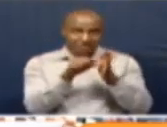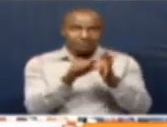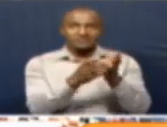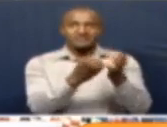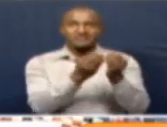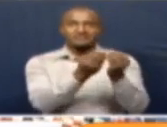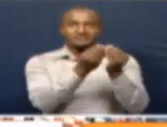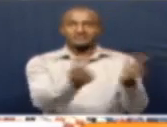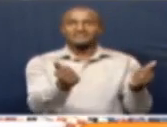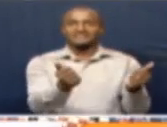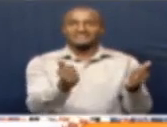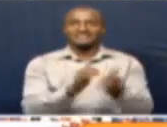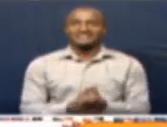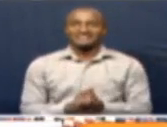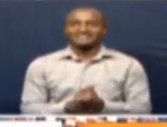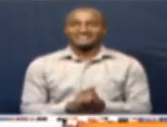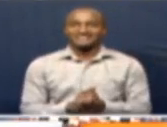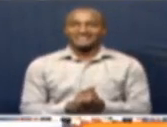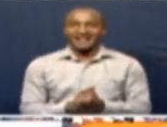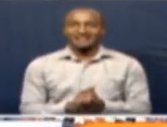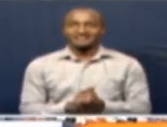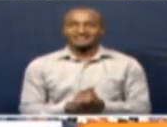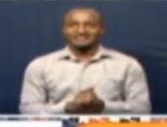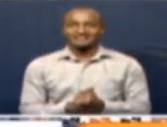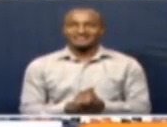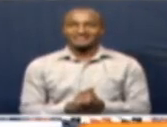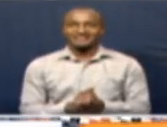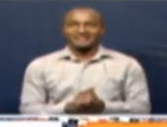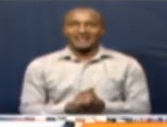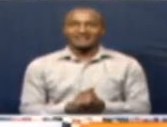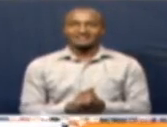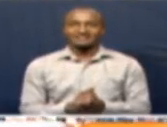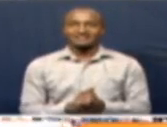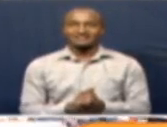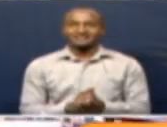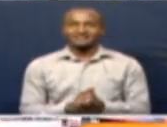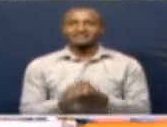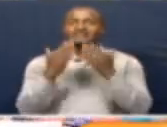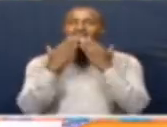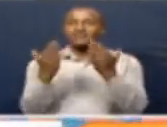jina la Yesu Kristo, apone na wiki ijayo nimpate akiwa sawa. Shukrani kwa kuwa nasi.